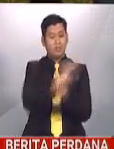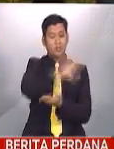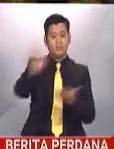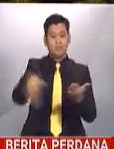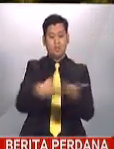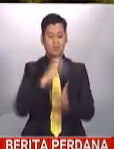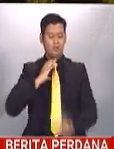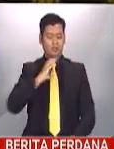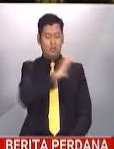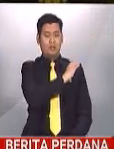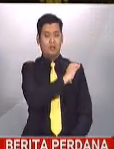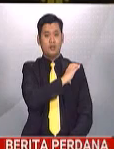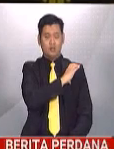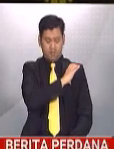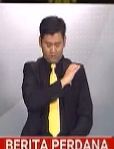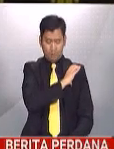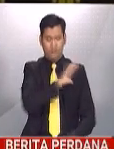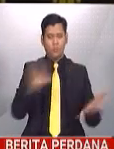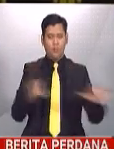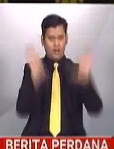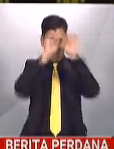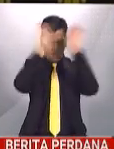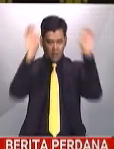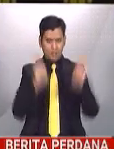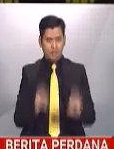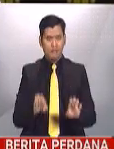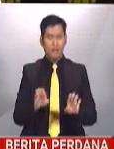keseluruhan calon yang menduduki pemeriksaan adalah seramai